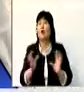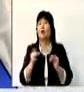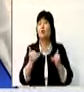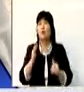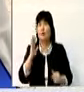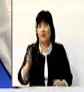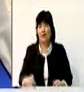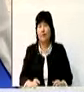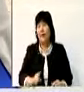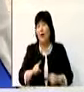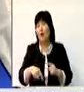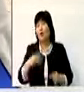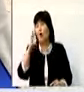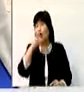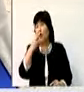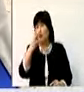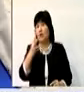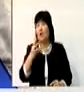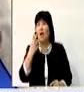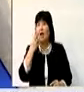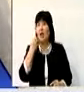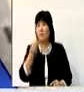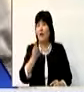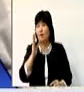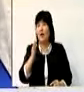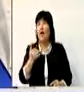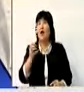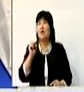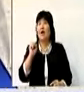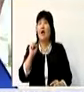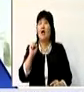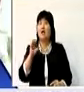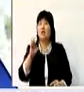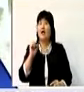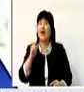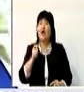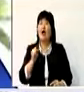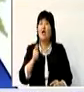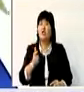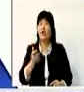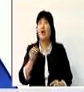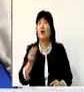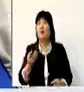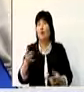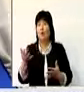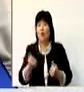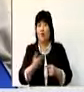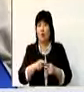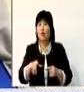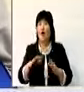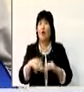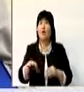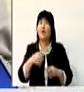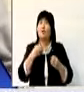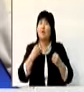Енді Құдай қаласа 3 жылда жеміс береді. Алма ағашы сарағашта питомниктен алынды. Осы ауылға бір игілік іс, осы ауылға жақсы